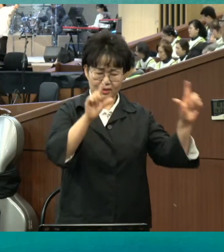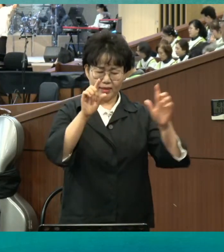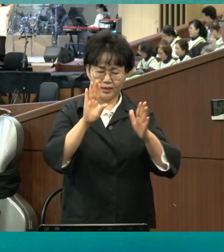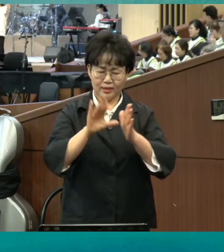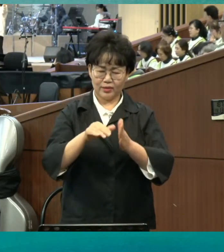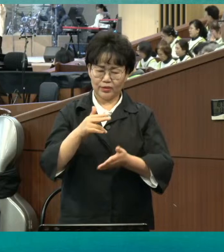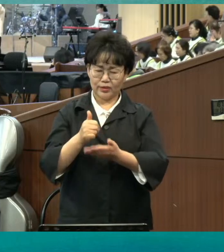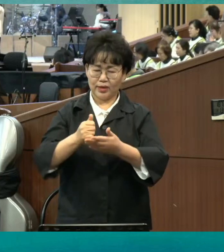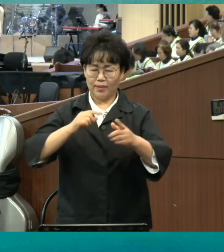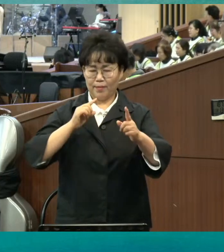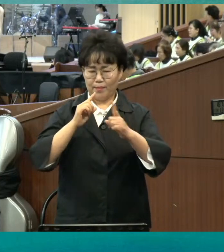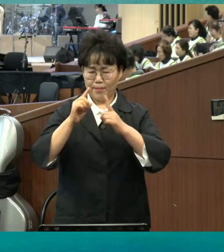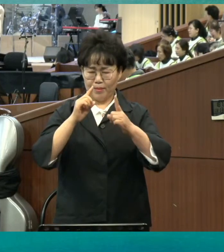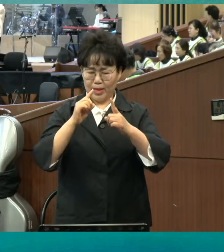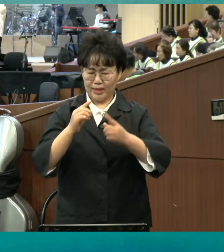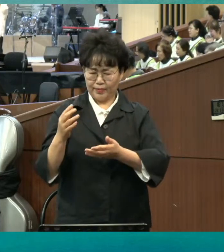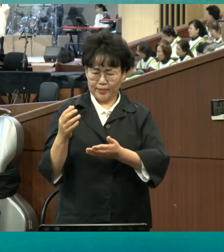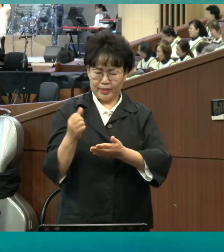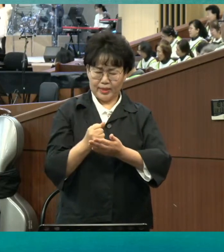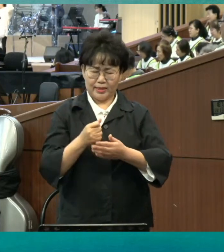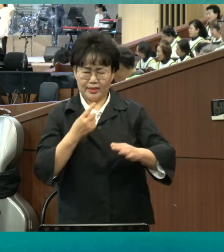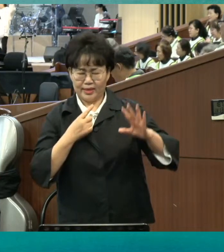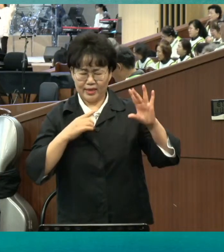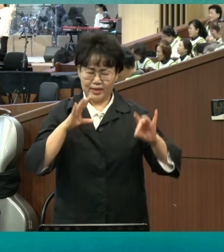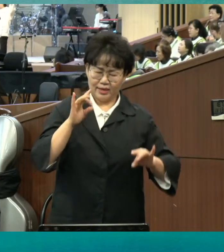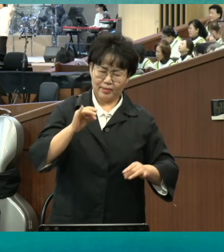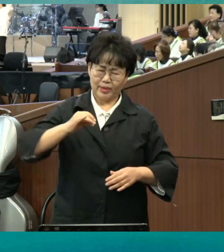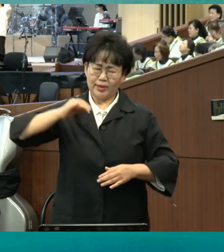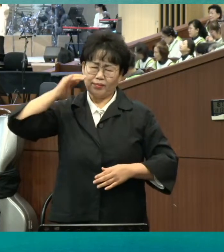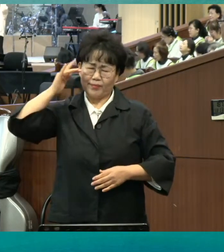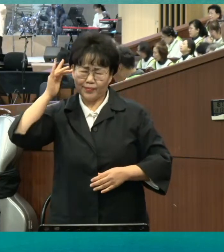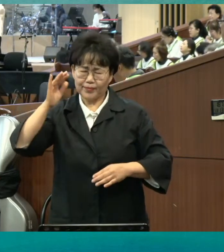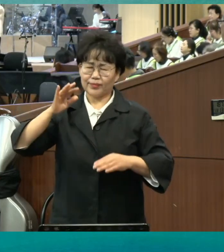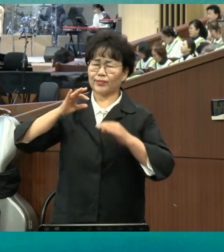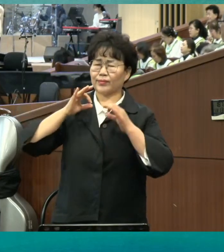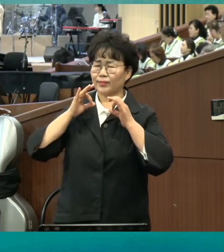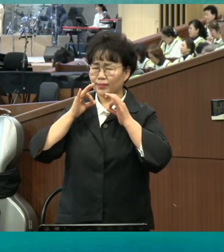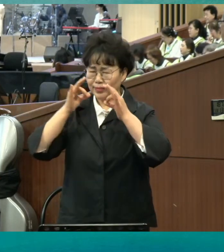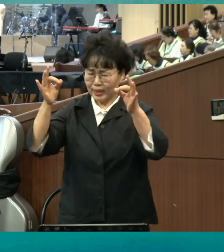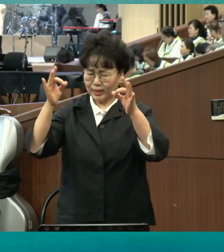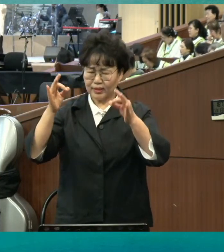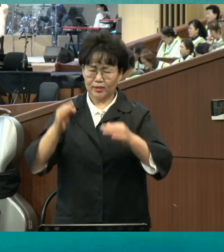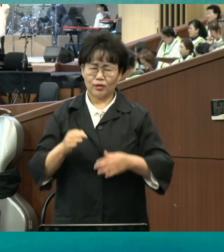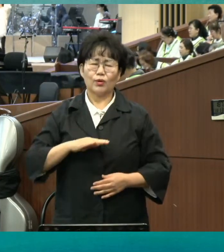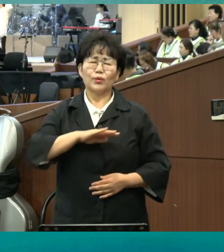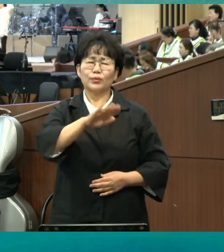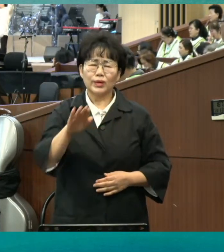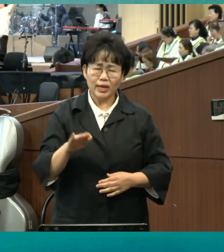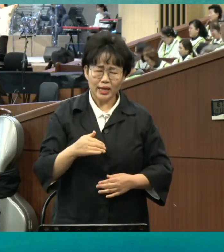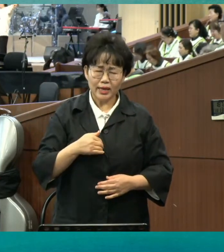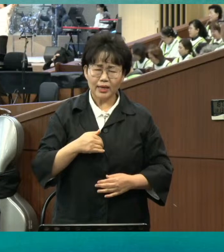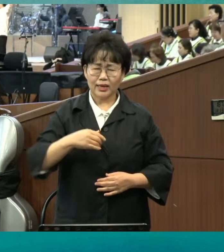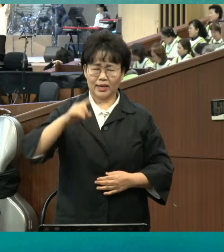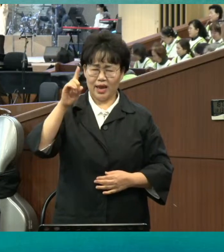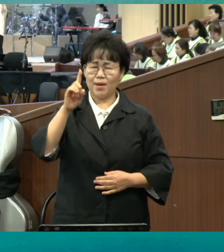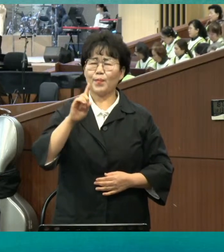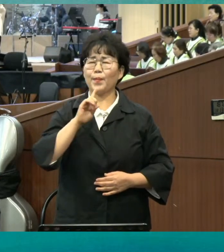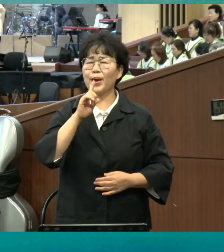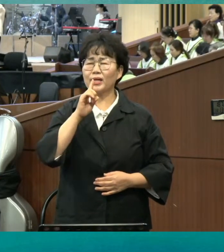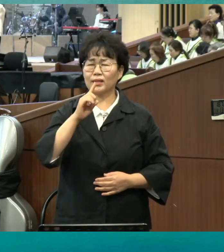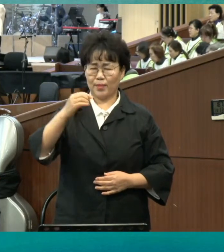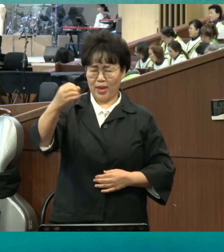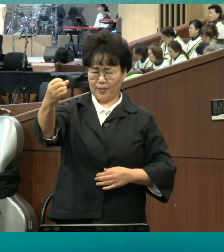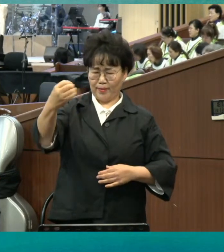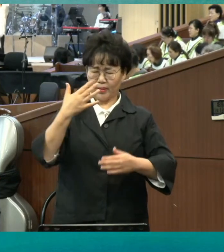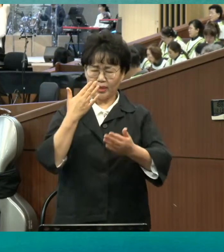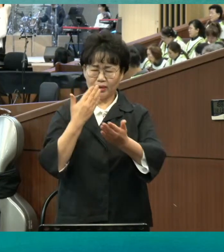말씀이 필요함을 갈급함으로 외치오니 주여 오늘 이 시간 한 말씀을 우리에게 허락하여 주시옵소서. 우리 주의 이름